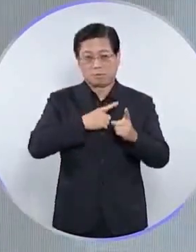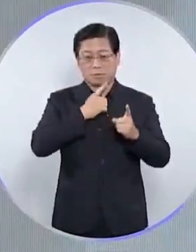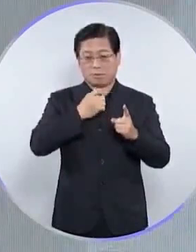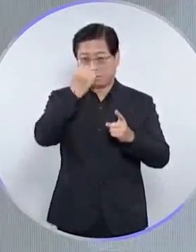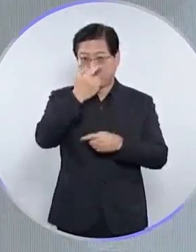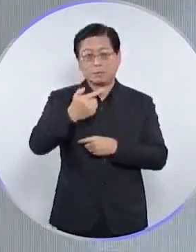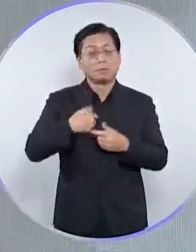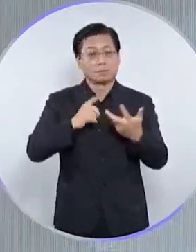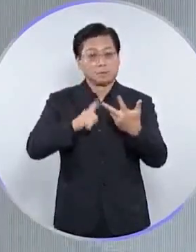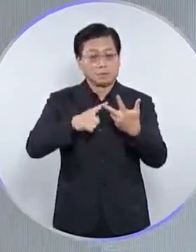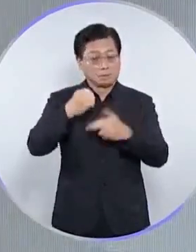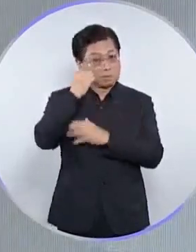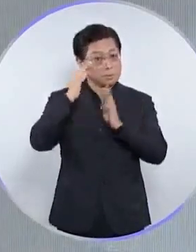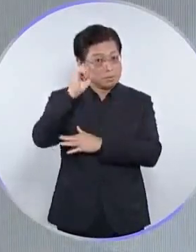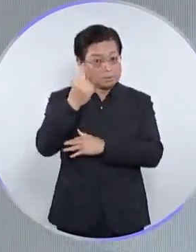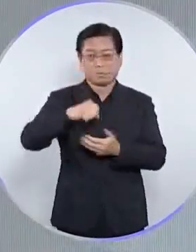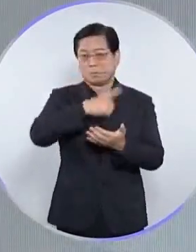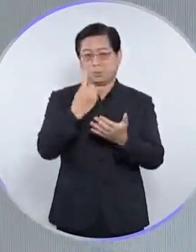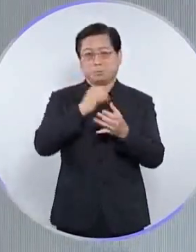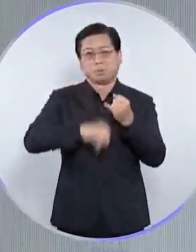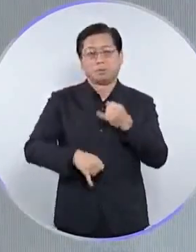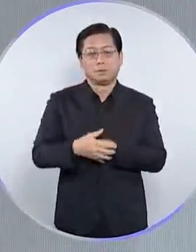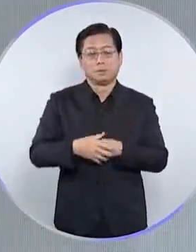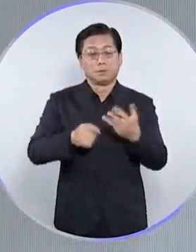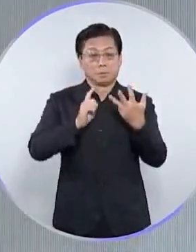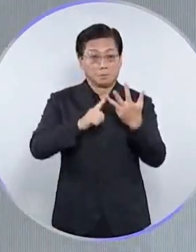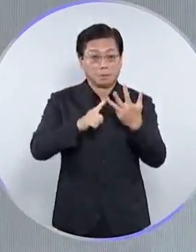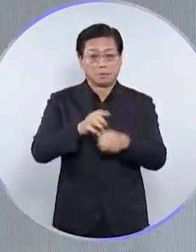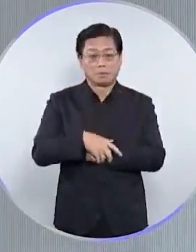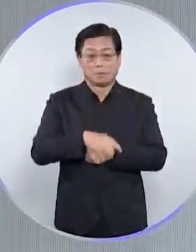七个，居住正义、全面跳票；第八个，